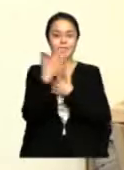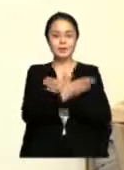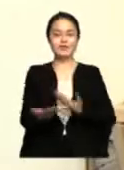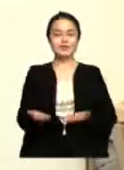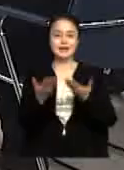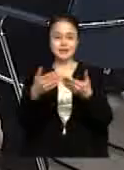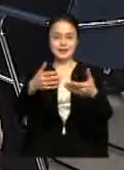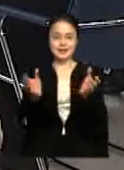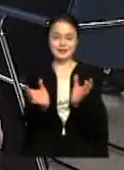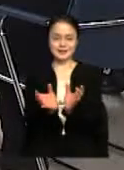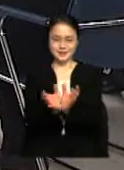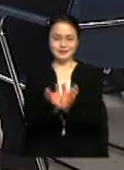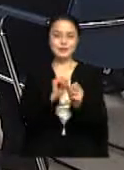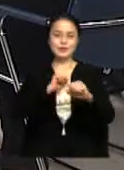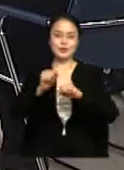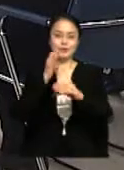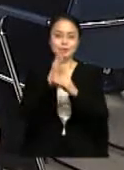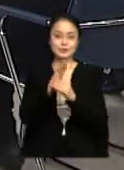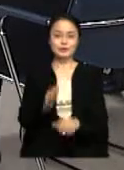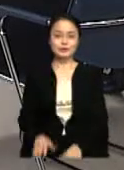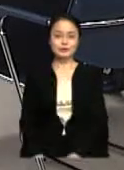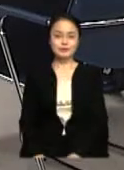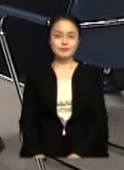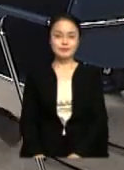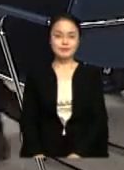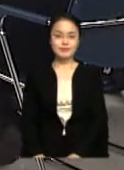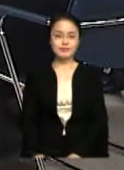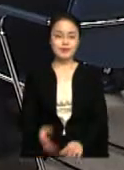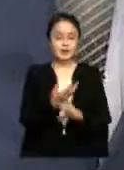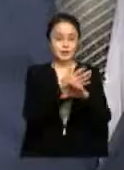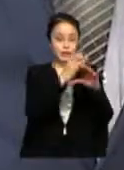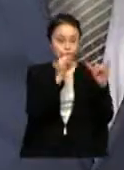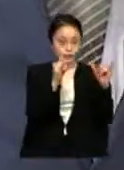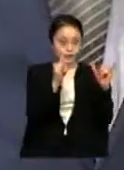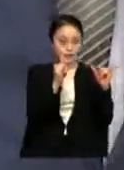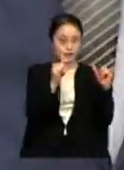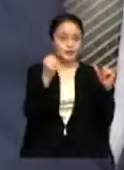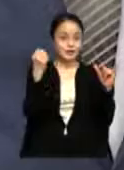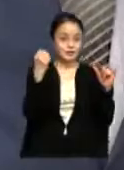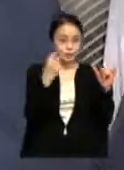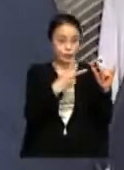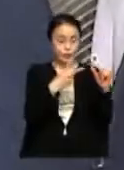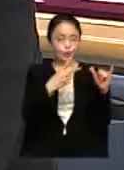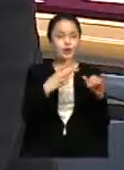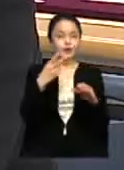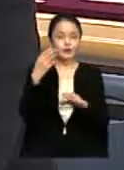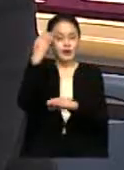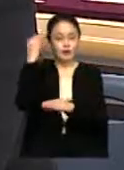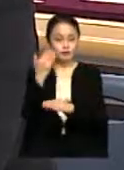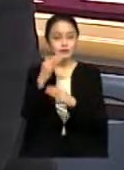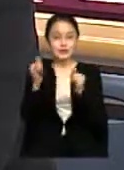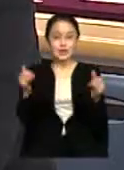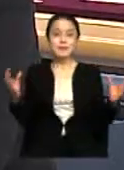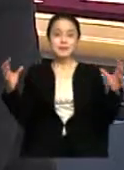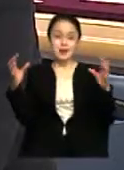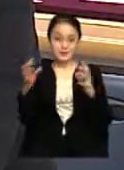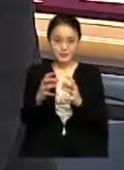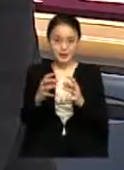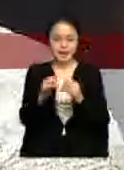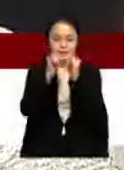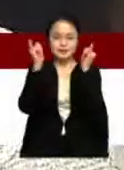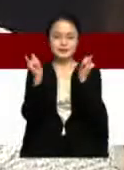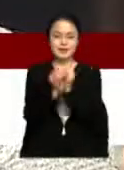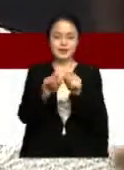쓰면 합니다 다문화 소프 터주는 내국인과 외국인이 함께하는 봉사를 통해 소통하고 지역 참여 확대를 위해 지난